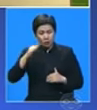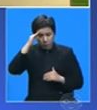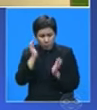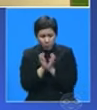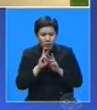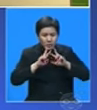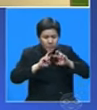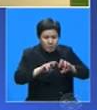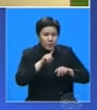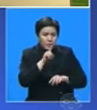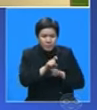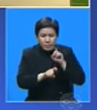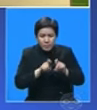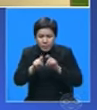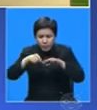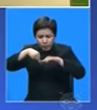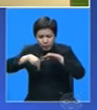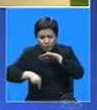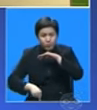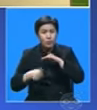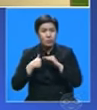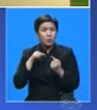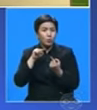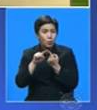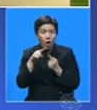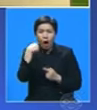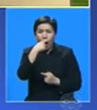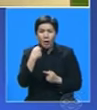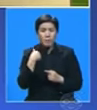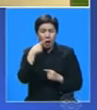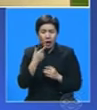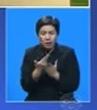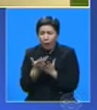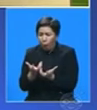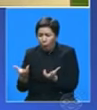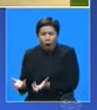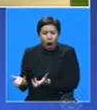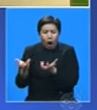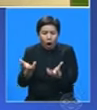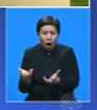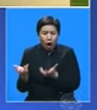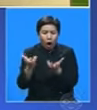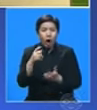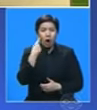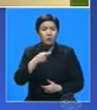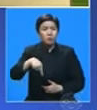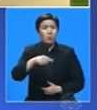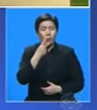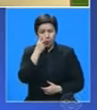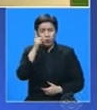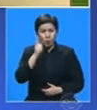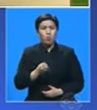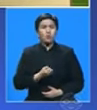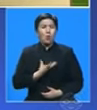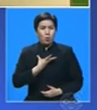กำลังสอบสวนมีความก้าวหน้ามากมายนะครับถ้าผมกล่าวว่ามีใครบ้างที่สนับสนุนทั้งอาวุธเงินทองทุกท่านอาจจะตกใจก็ได้นะครับวันนี้ผ